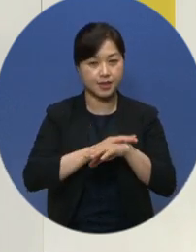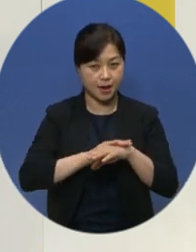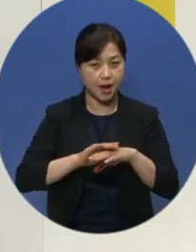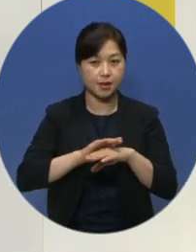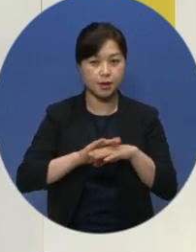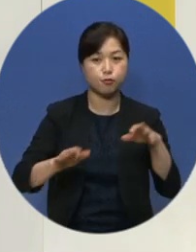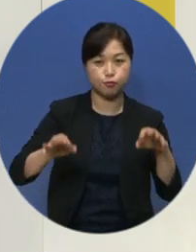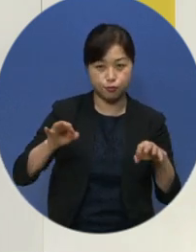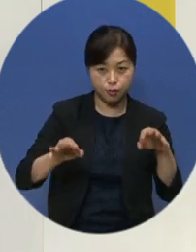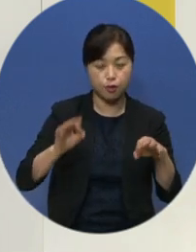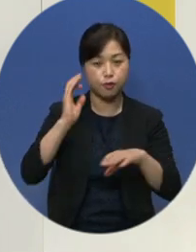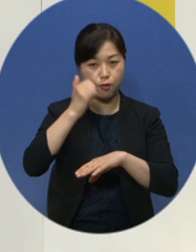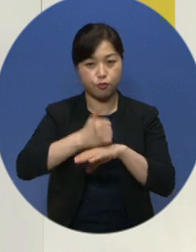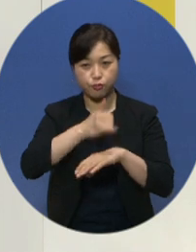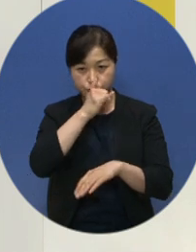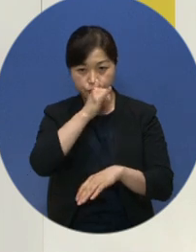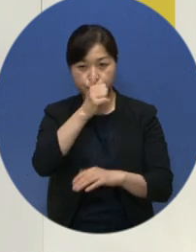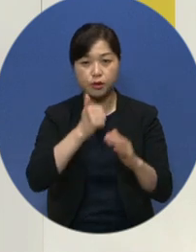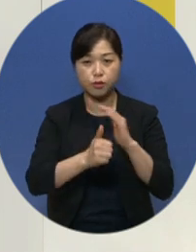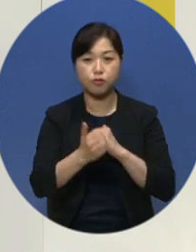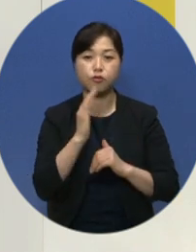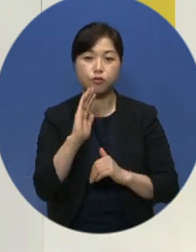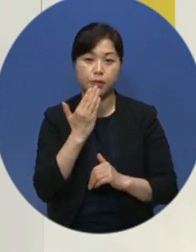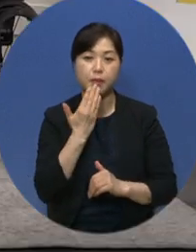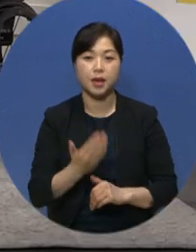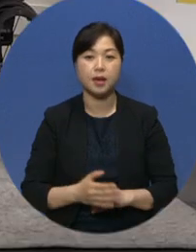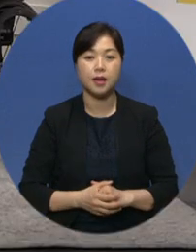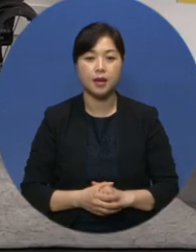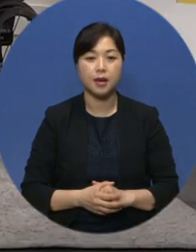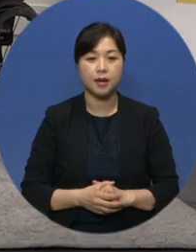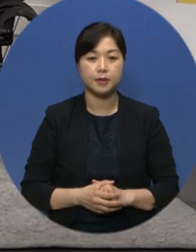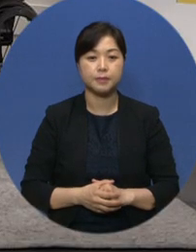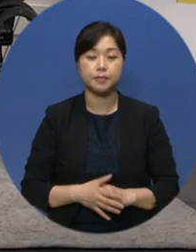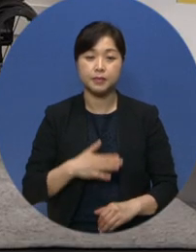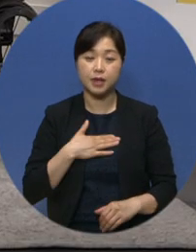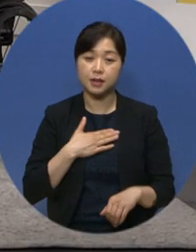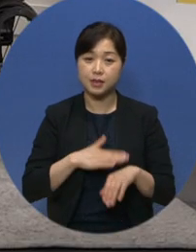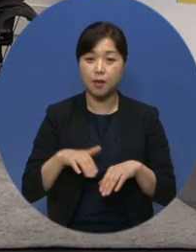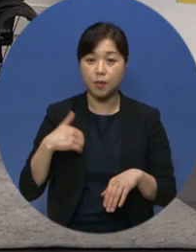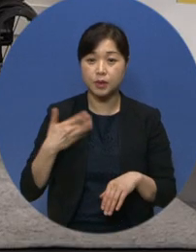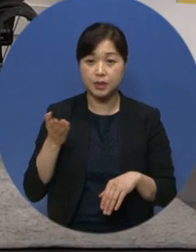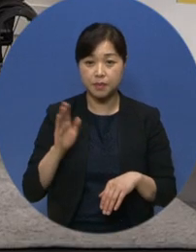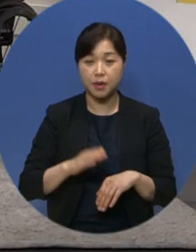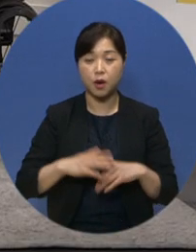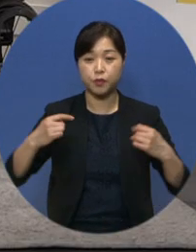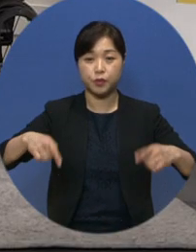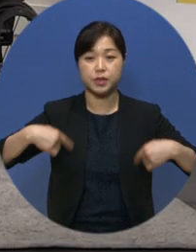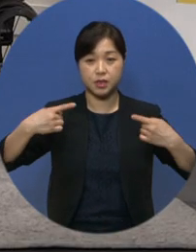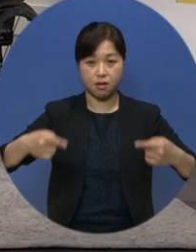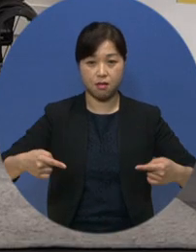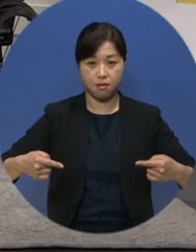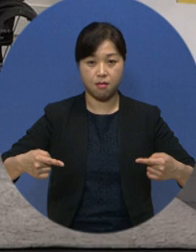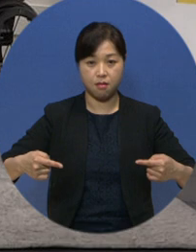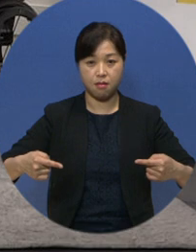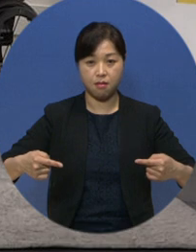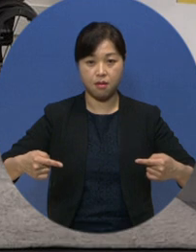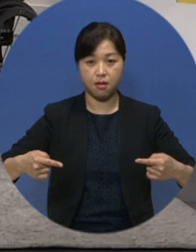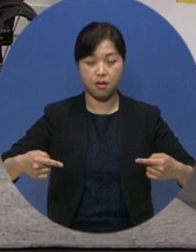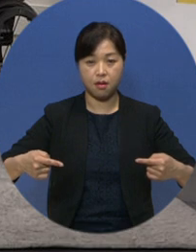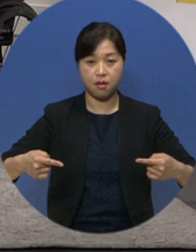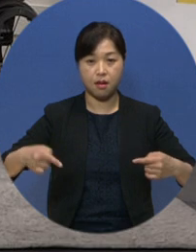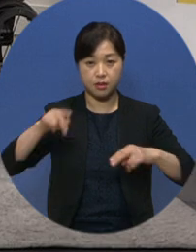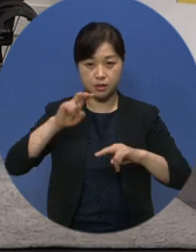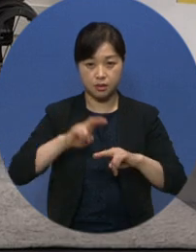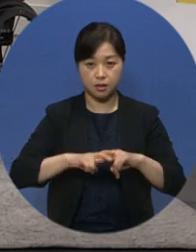많이 훌륭한 선수가 될 수 있죠 4 잘은 모르지만 고 휠체어 위해서 내 매 그